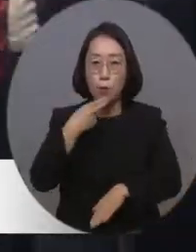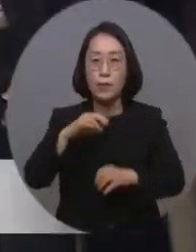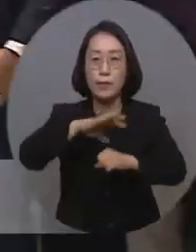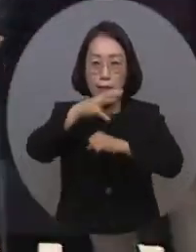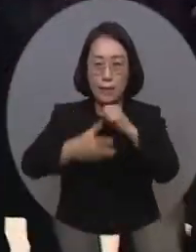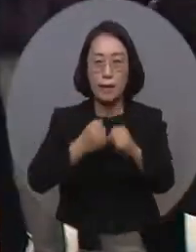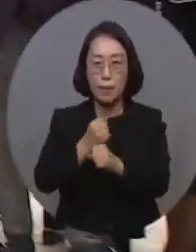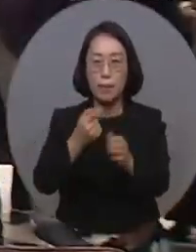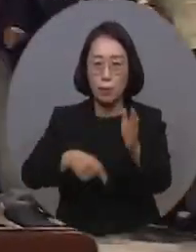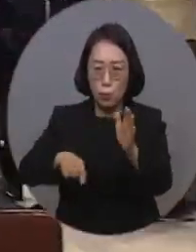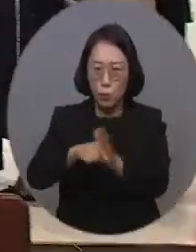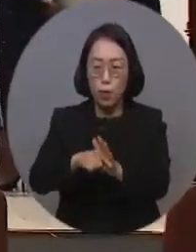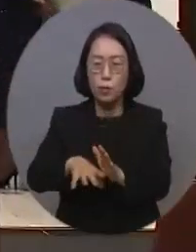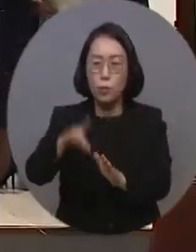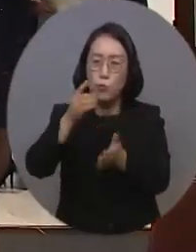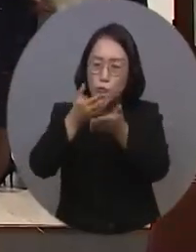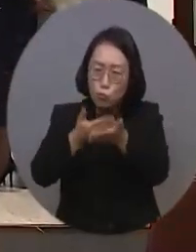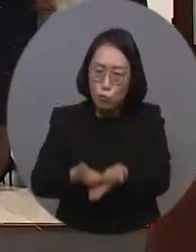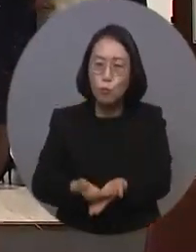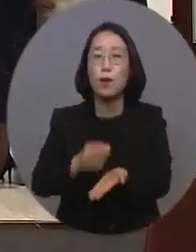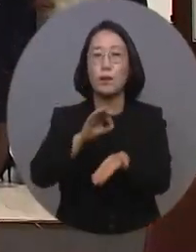여러가지 위한 마중물로 사용될 예정입니다